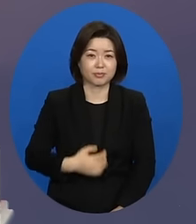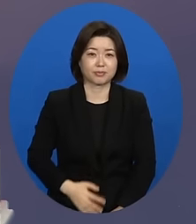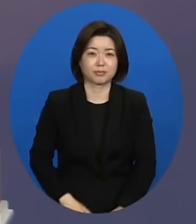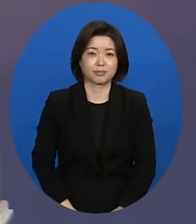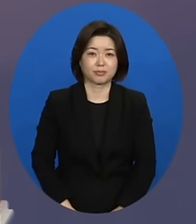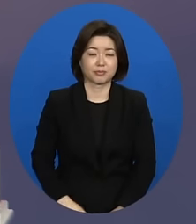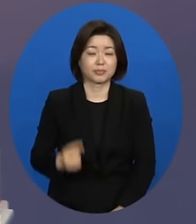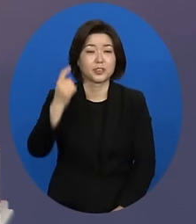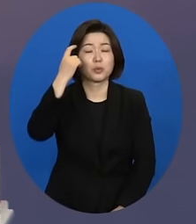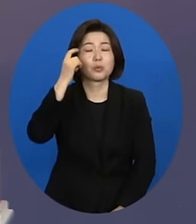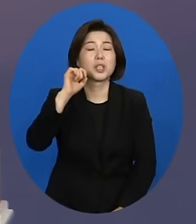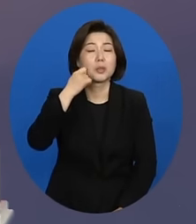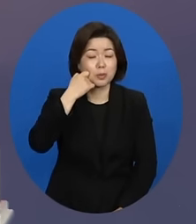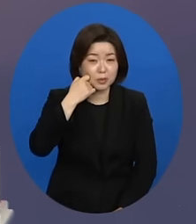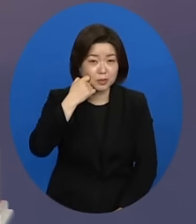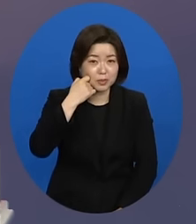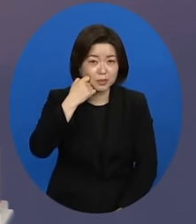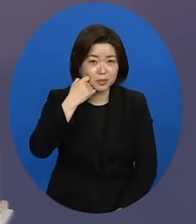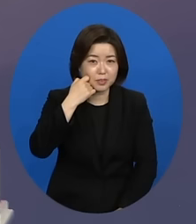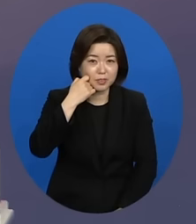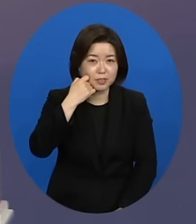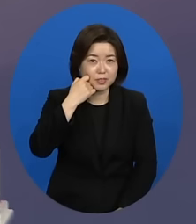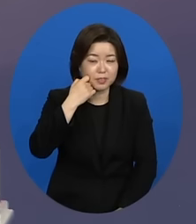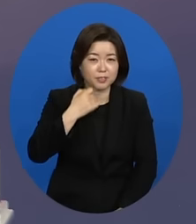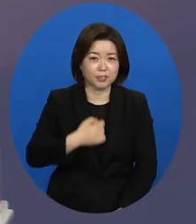왜 어려운지 아세요?